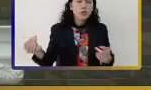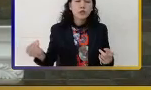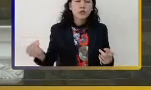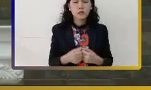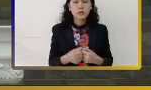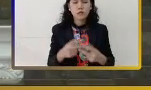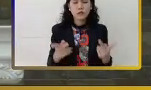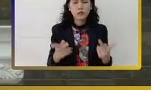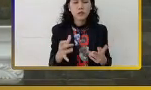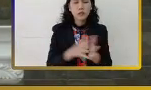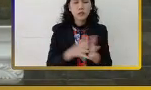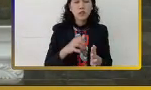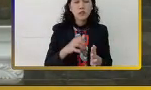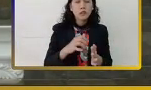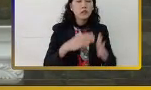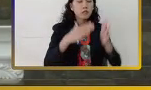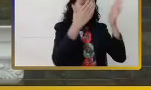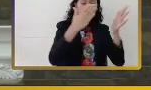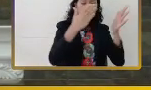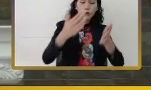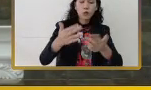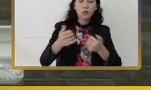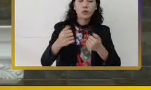hangga't hindi po kami